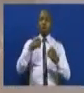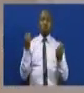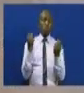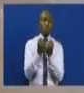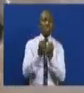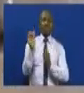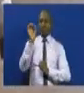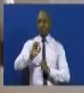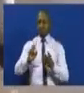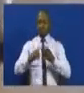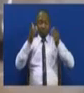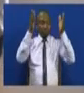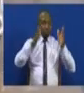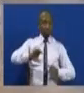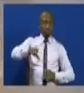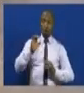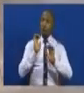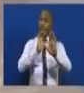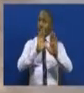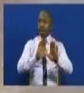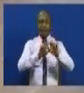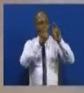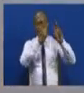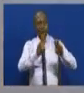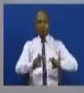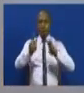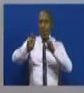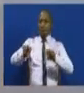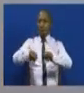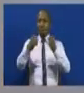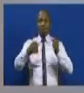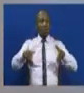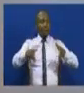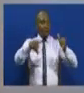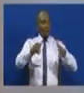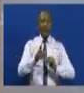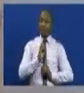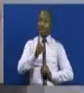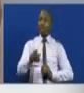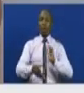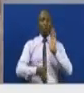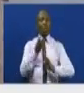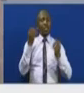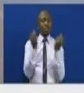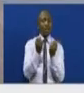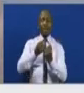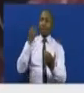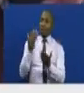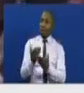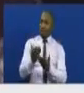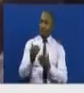mkoa wa Mwanza John Mongela amekagua uharibifu wa barabara hiyo na kuagiza matengenezo yake yaanze mara moja. Tutazingatia